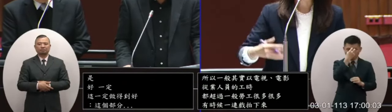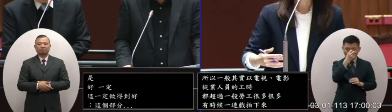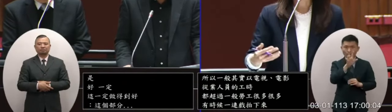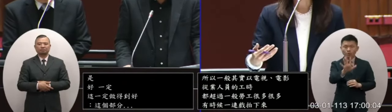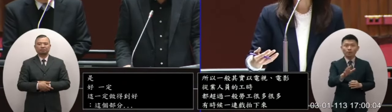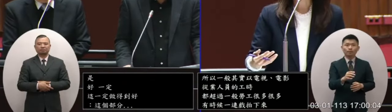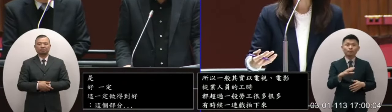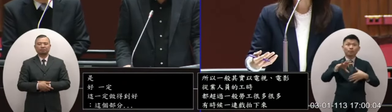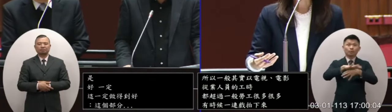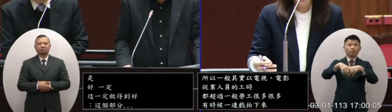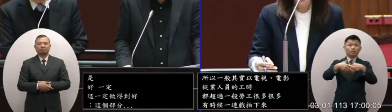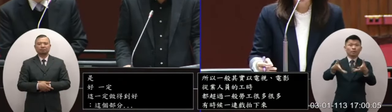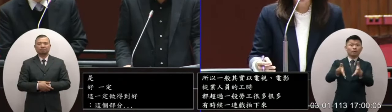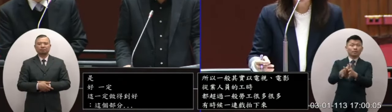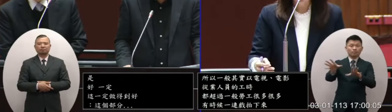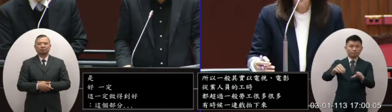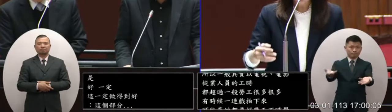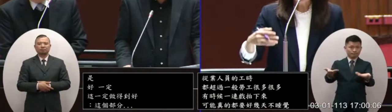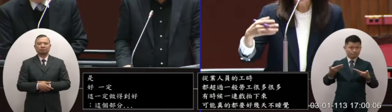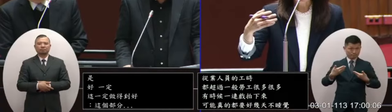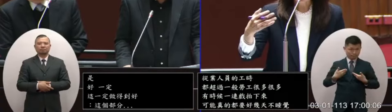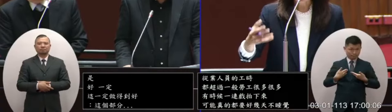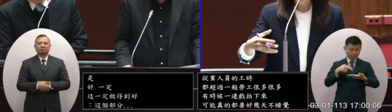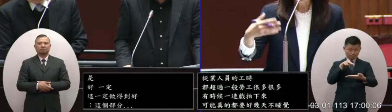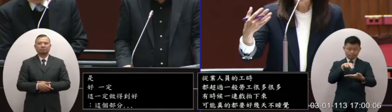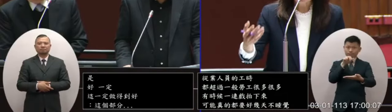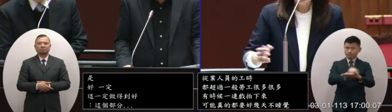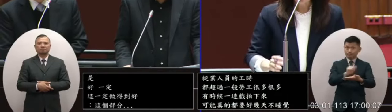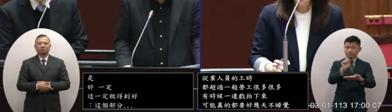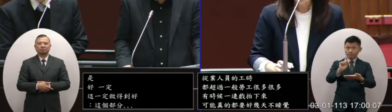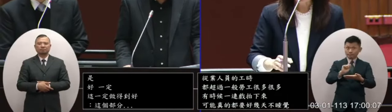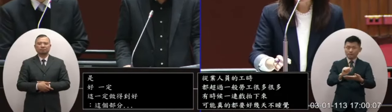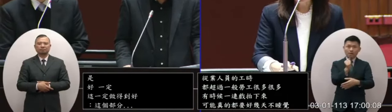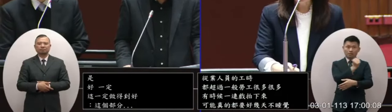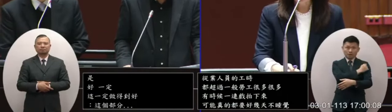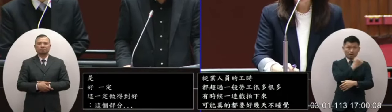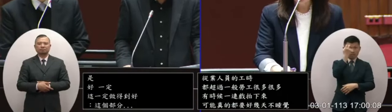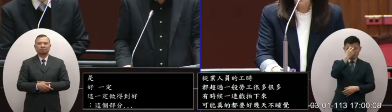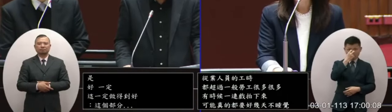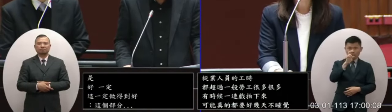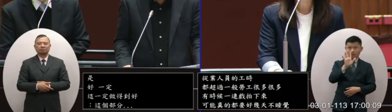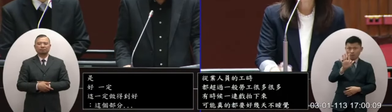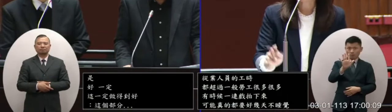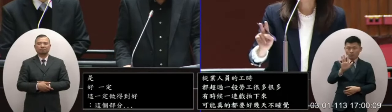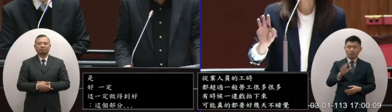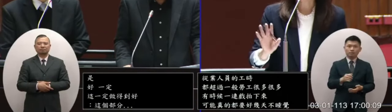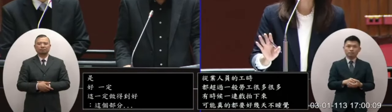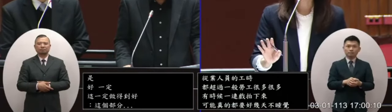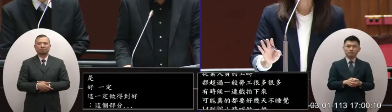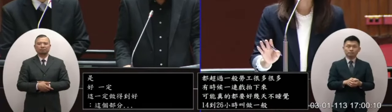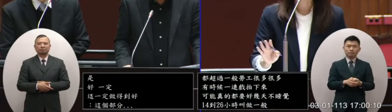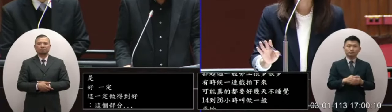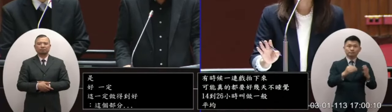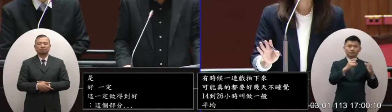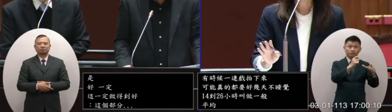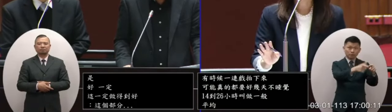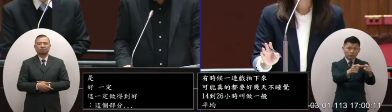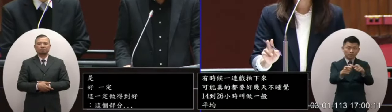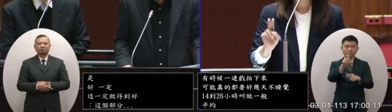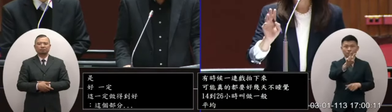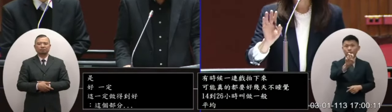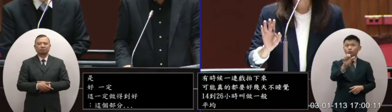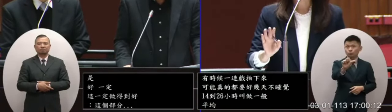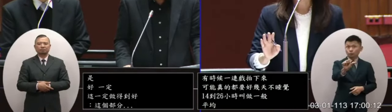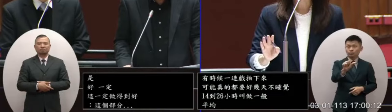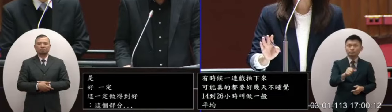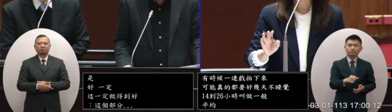实是文化部给我们的一些资料，就是说有提供这个劳检就是的部分是25家。对不对？